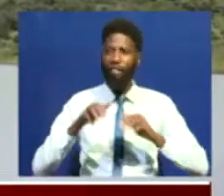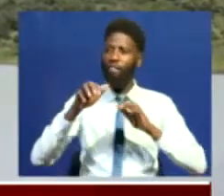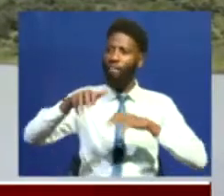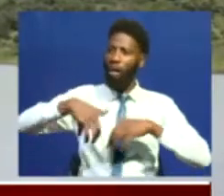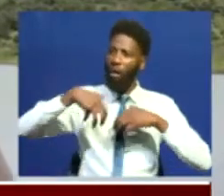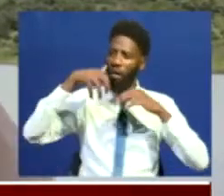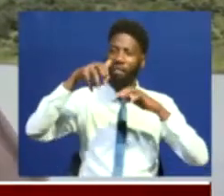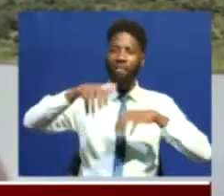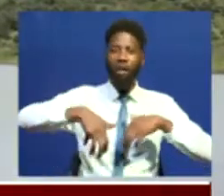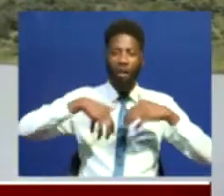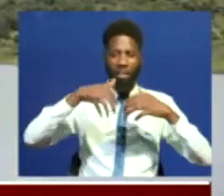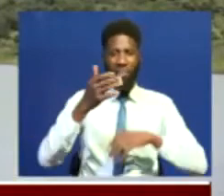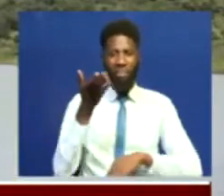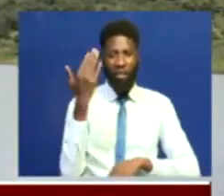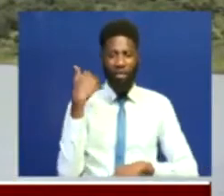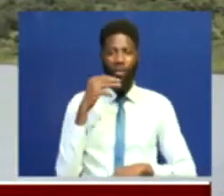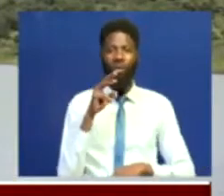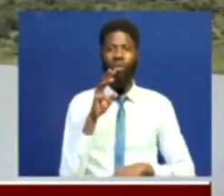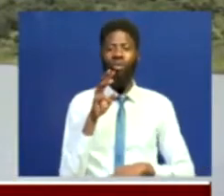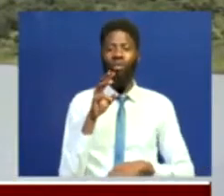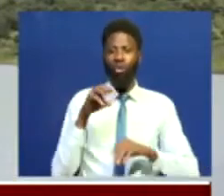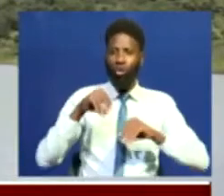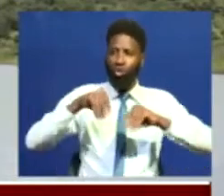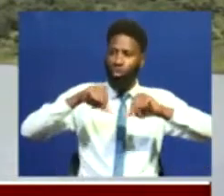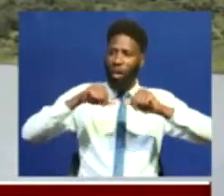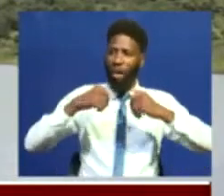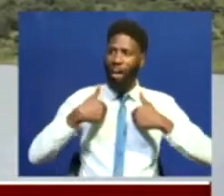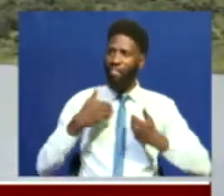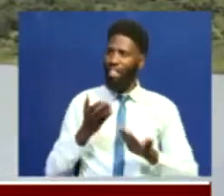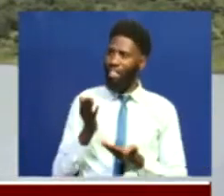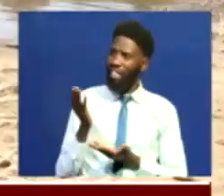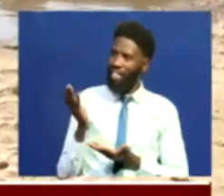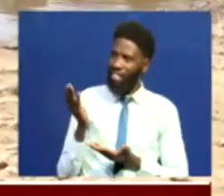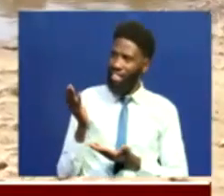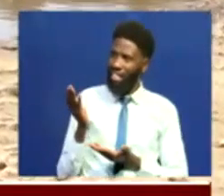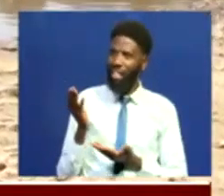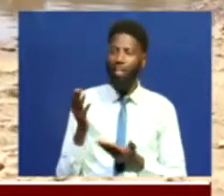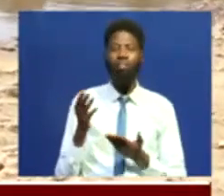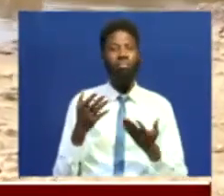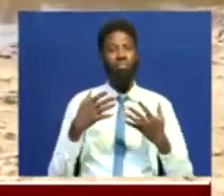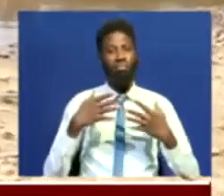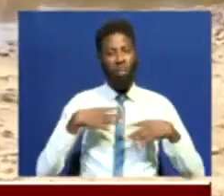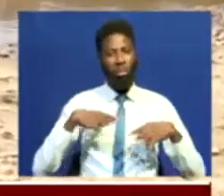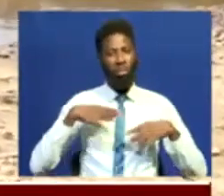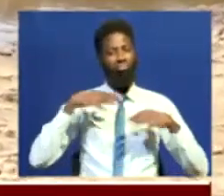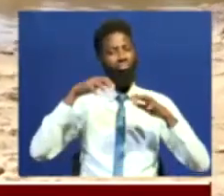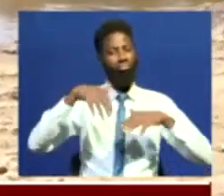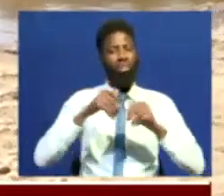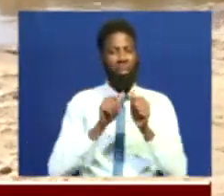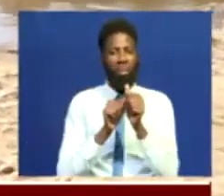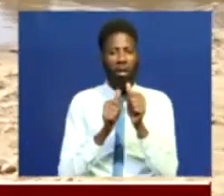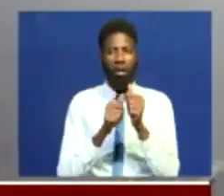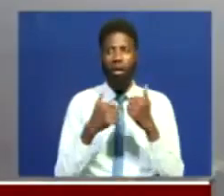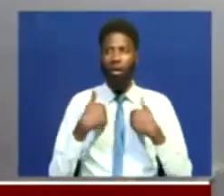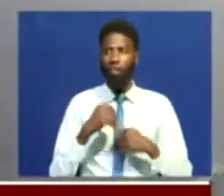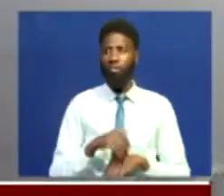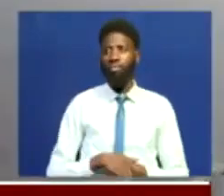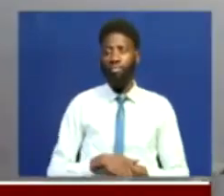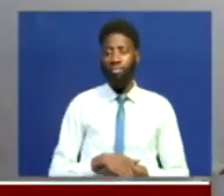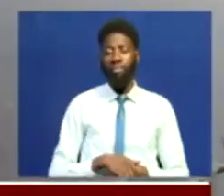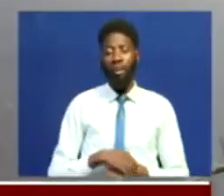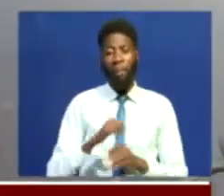ilivu isiyotolewa hapa ndani, vijana wamelima, kuna mahindi. Mbali na bwawa na Ndukuma,